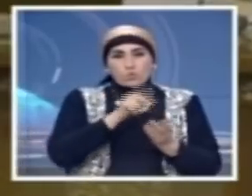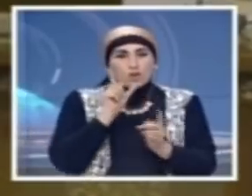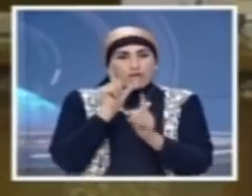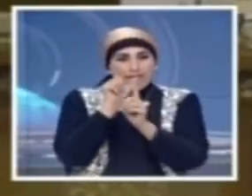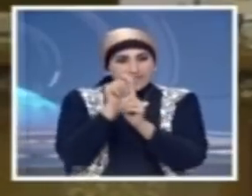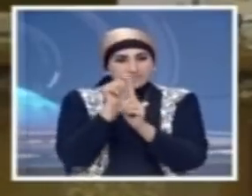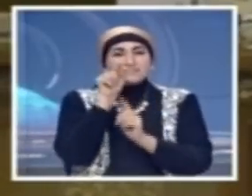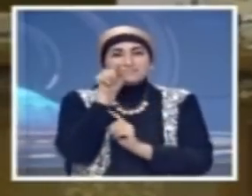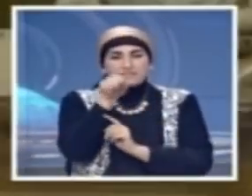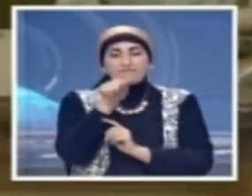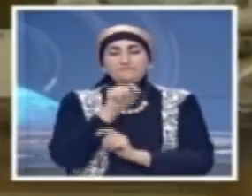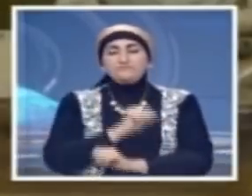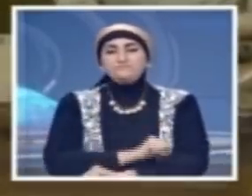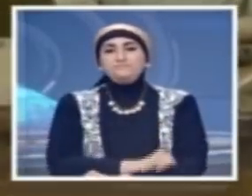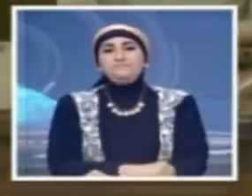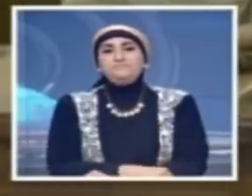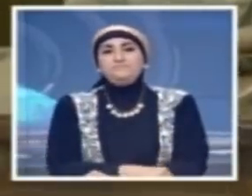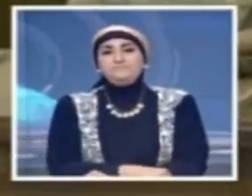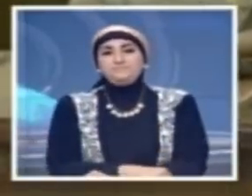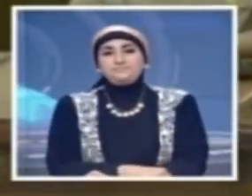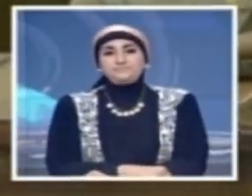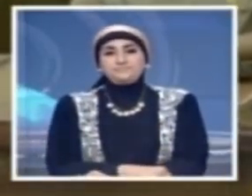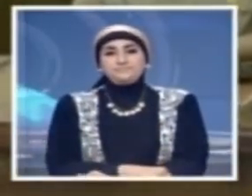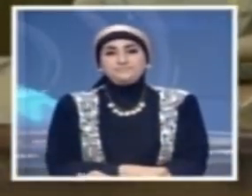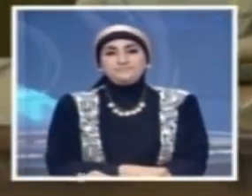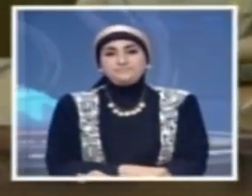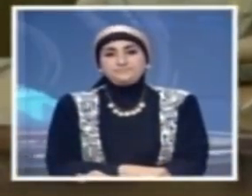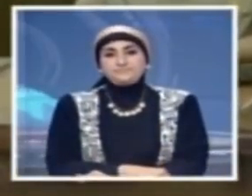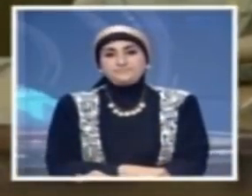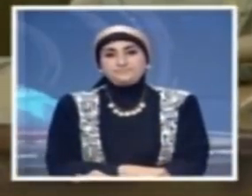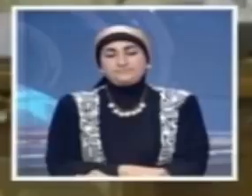بها في تلك القرى المستهدفة.